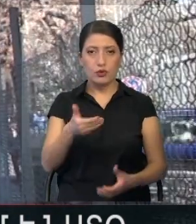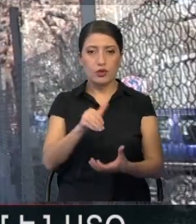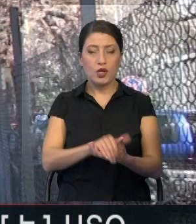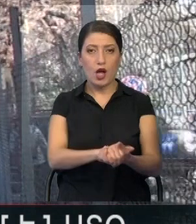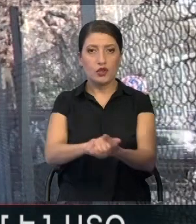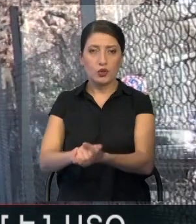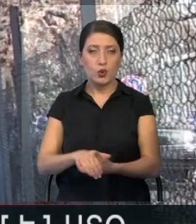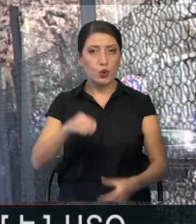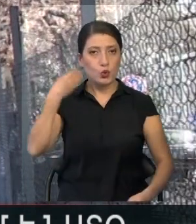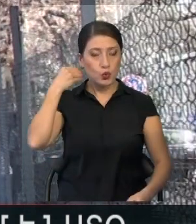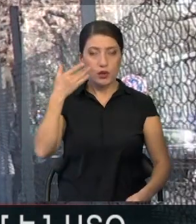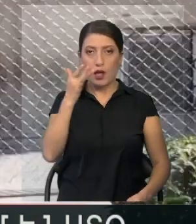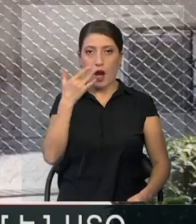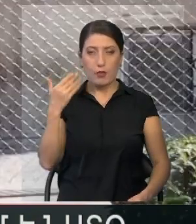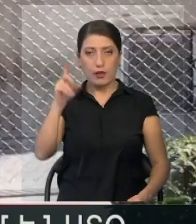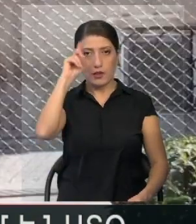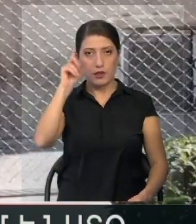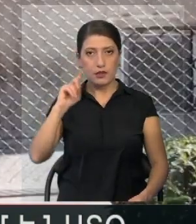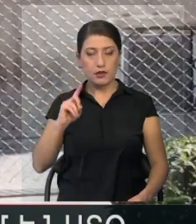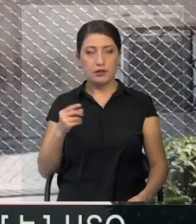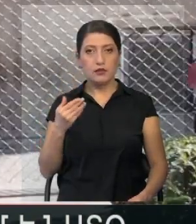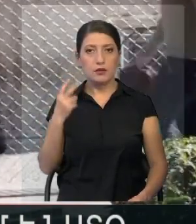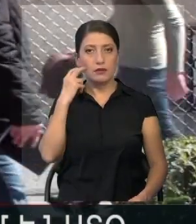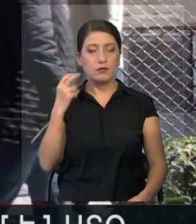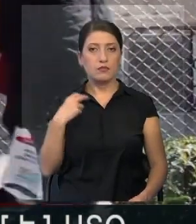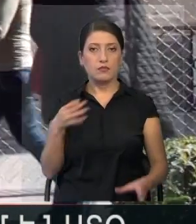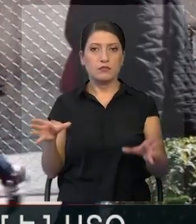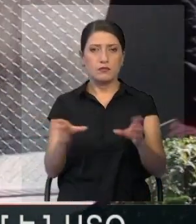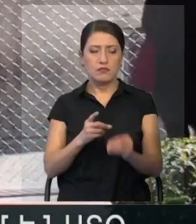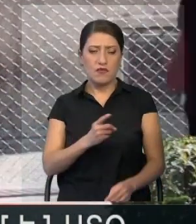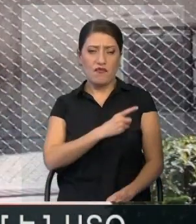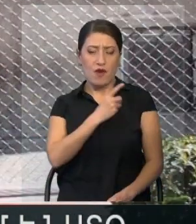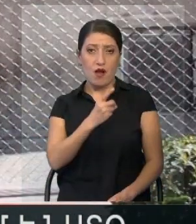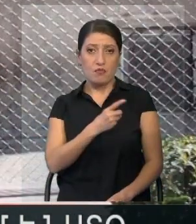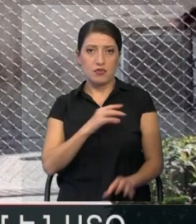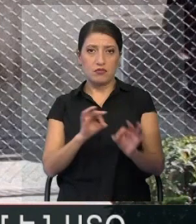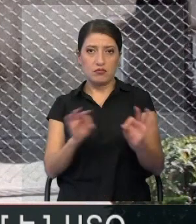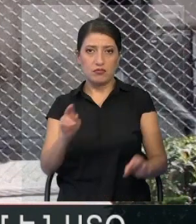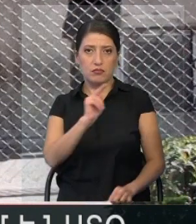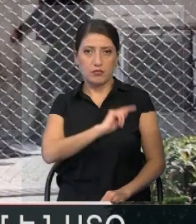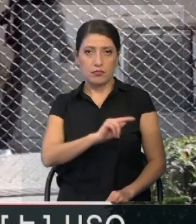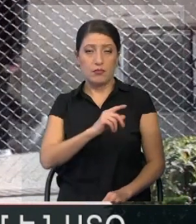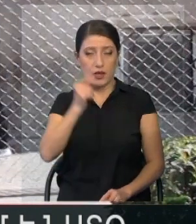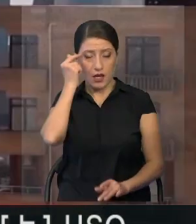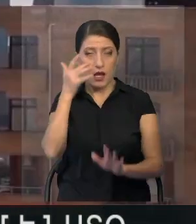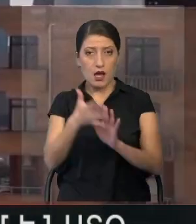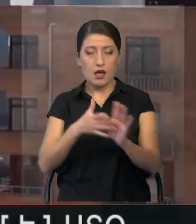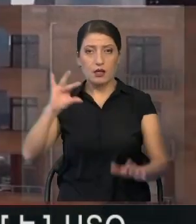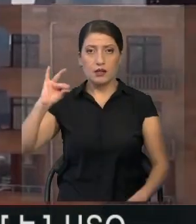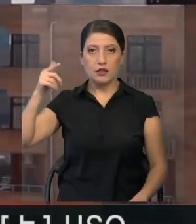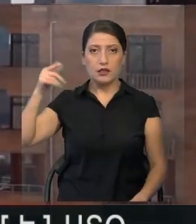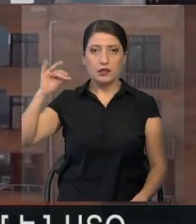դաշնակիցների, Թուրքիայի, Միացյալ Նահանգների, Իսրայելի ու Մեծ Բրիտանիայի հետ վարպետորեն է աշխատում։ Այդպիսի տպավորություն է ստացել